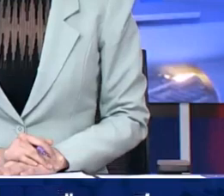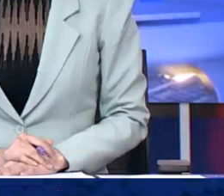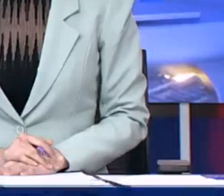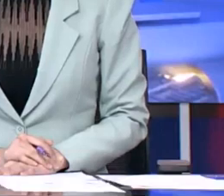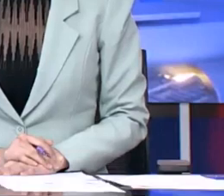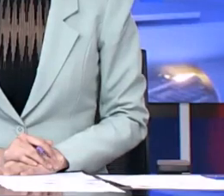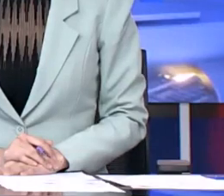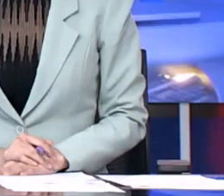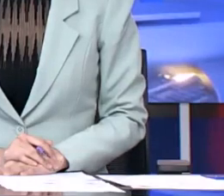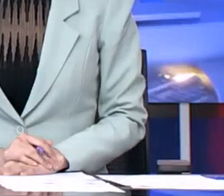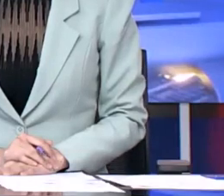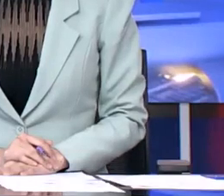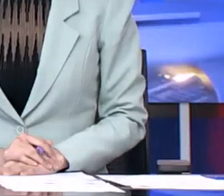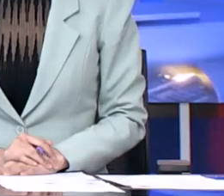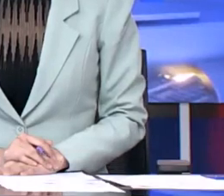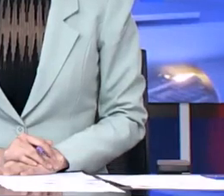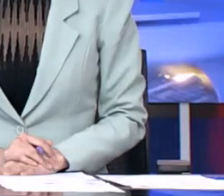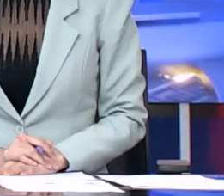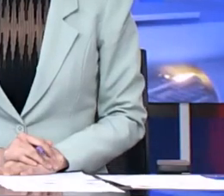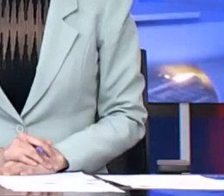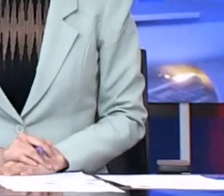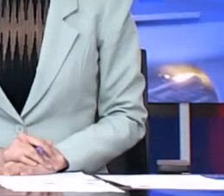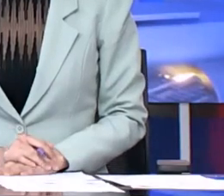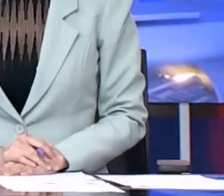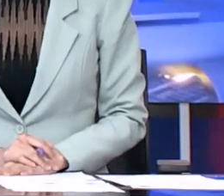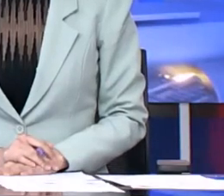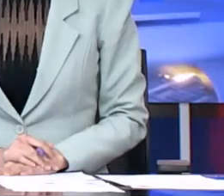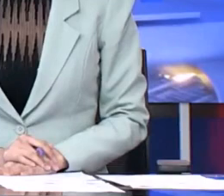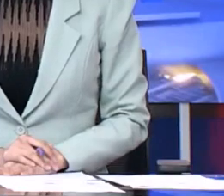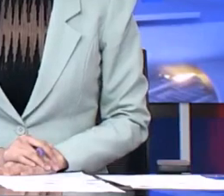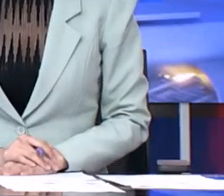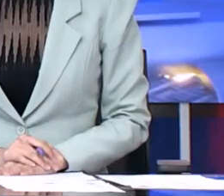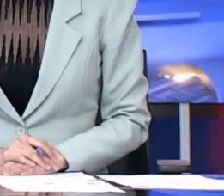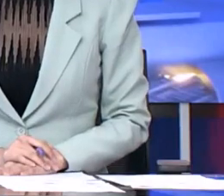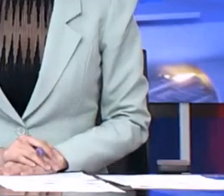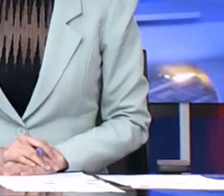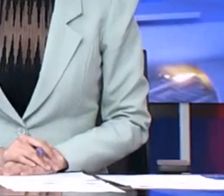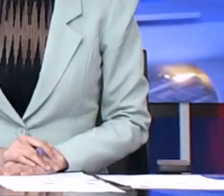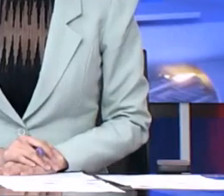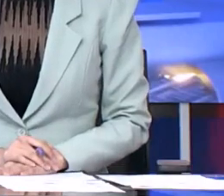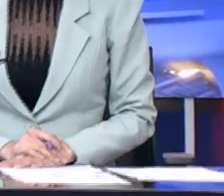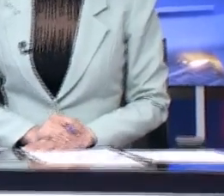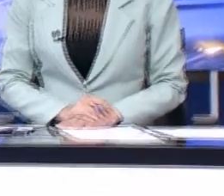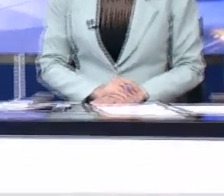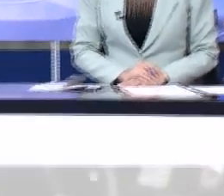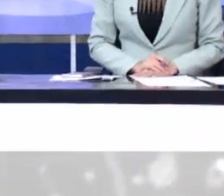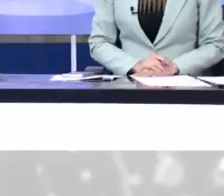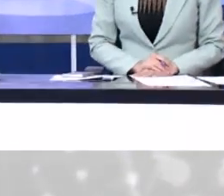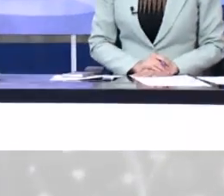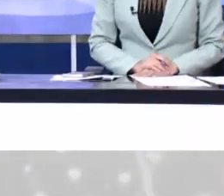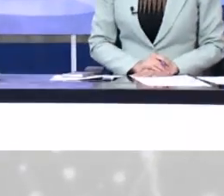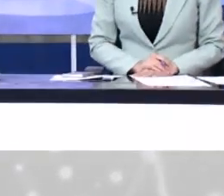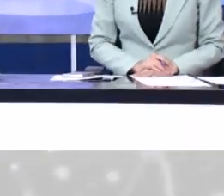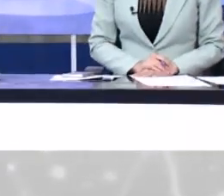ราไปติดตามการประชุมสภาผู้แทนราษฎรในวันนี้นะครับเป็นวันแรกของการพิจารณาร่างพระราชบัญญัติงบประมาณรายจ่ายประจำปีงบประม